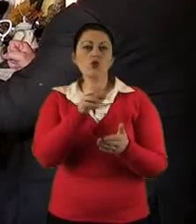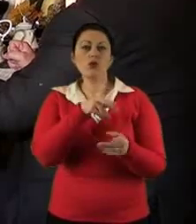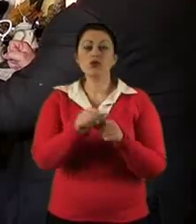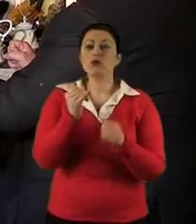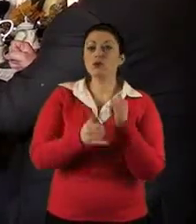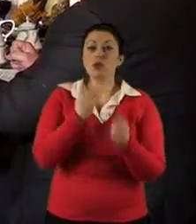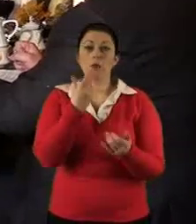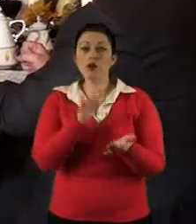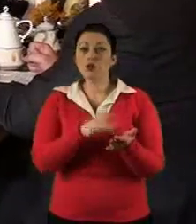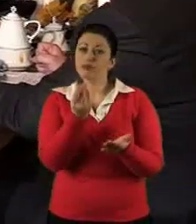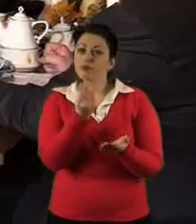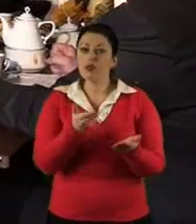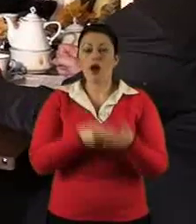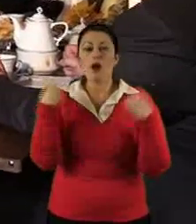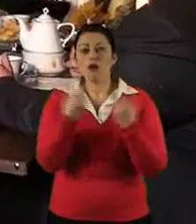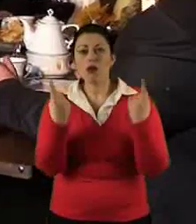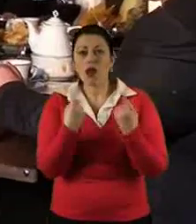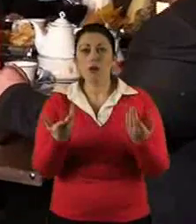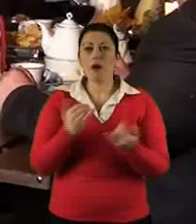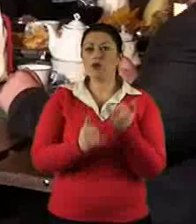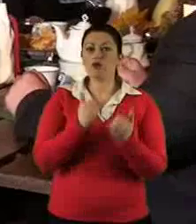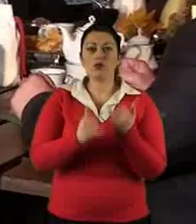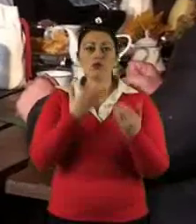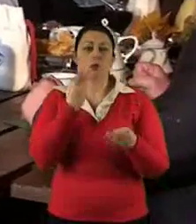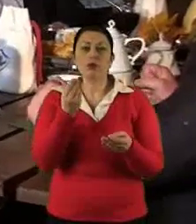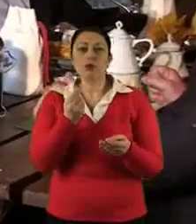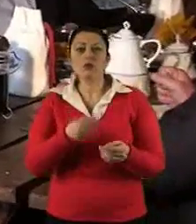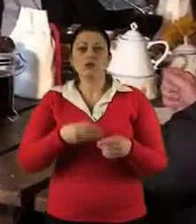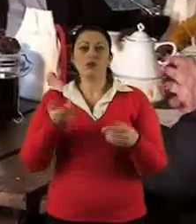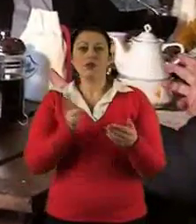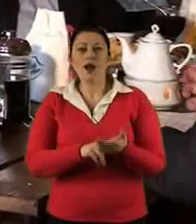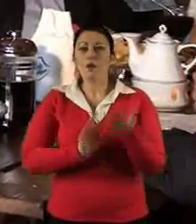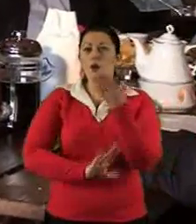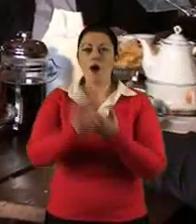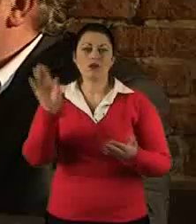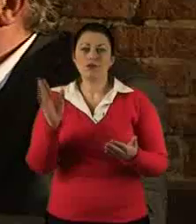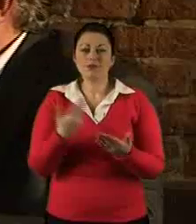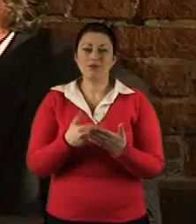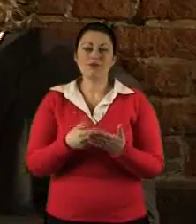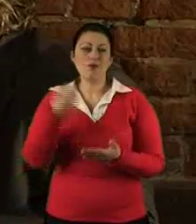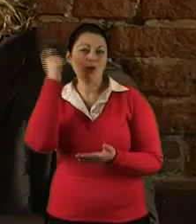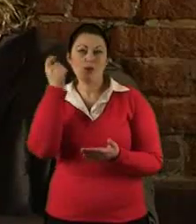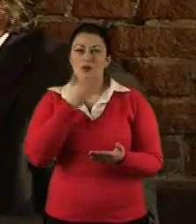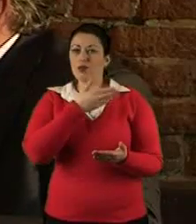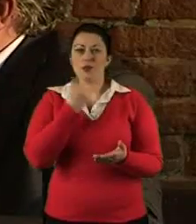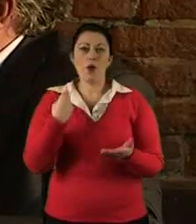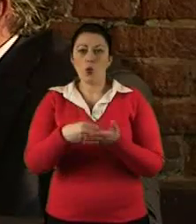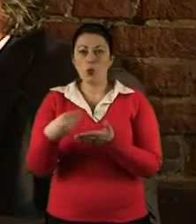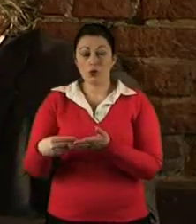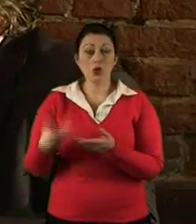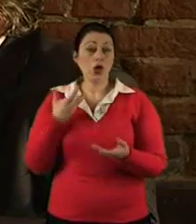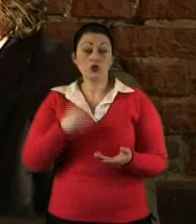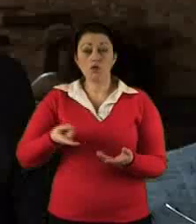funduszu promocji i nie ma środków na promocję, dzisiaj wszystko jak w mediach nie istnieje, to mało kto wie. Czy Francuzi zadowoleni są z